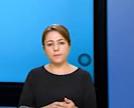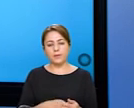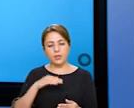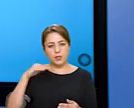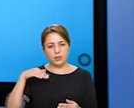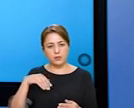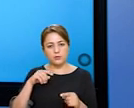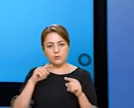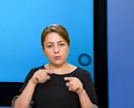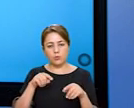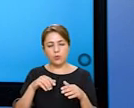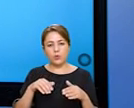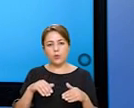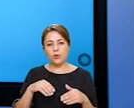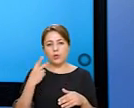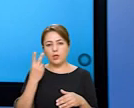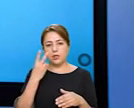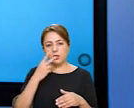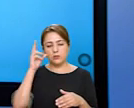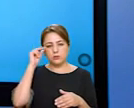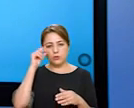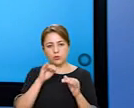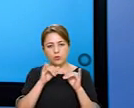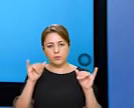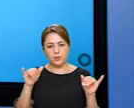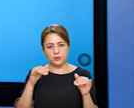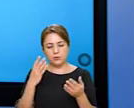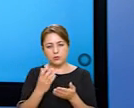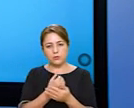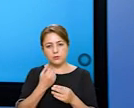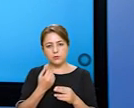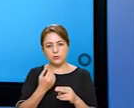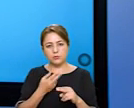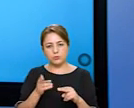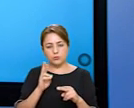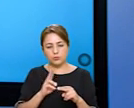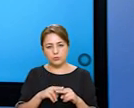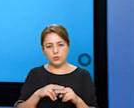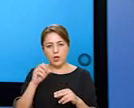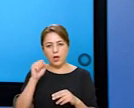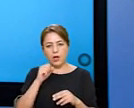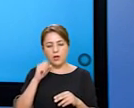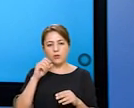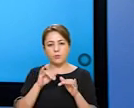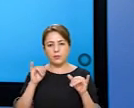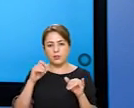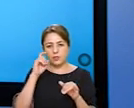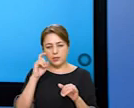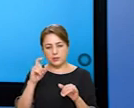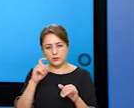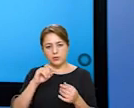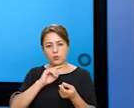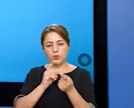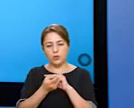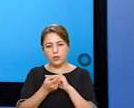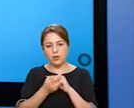Кейін, мана бұл, Икелі сонның көпейтмасын топшымыз керек болген үшін, а көпейтірілген x ифодаге, x-нің